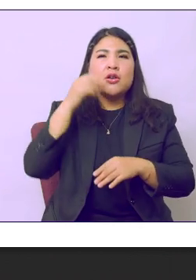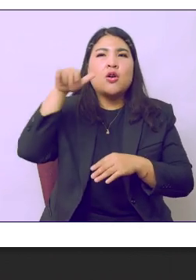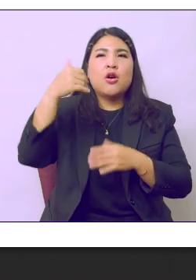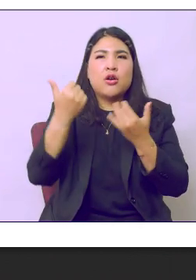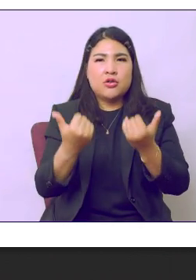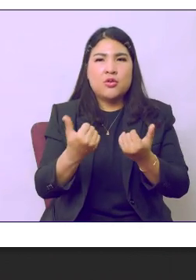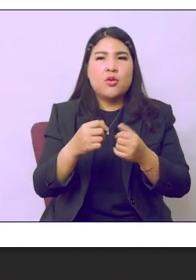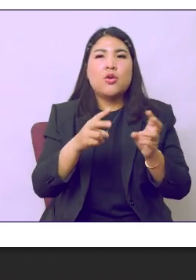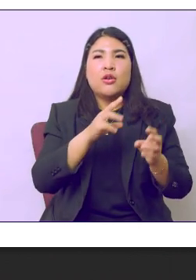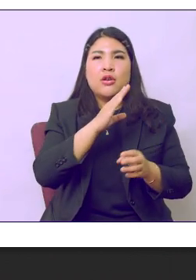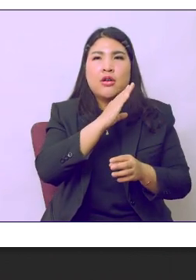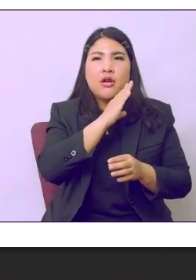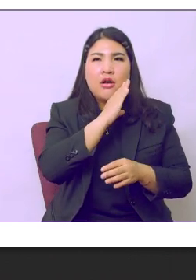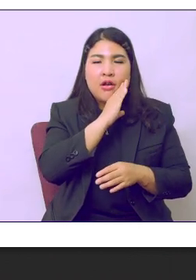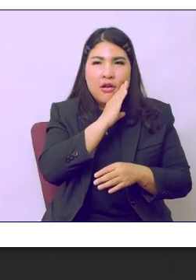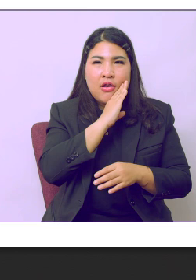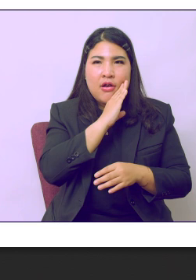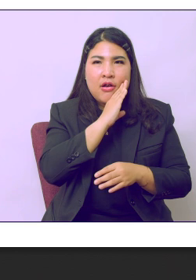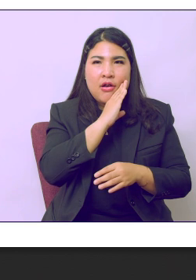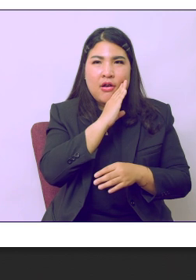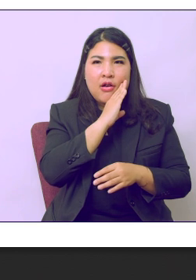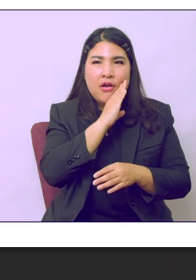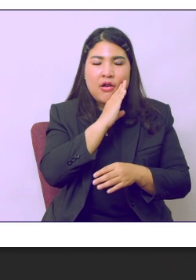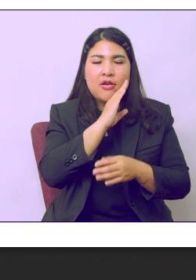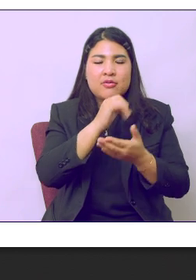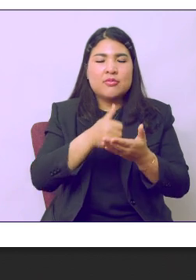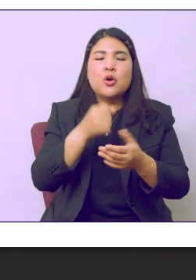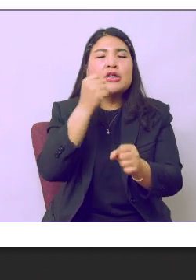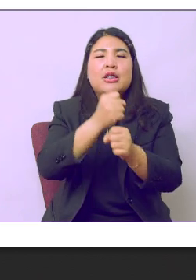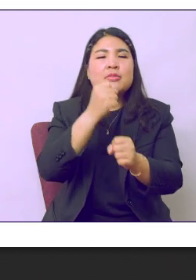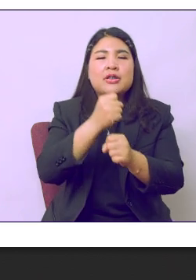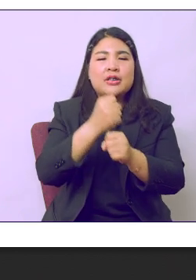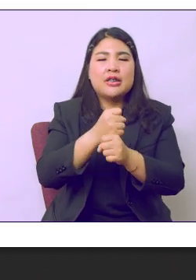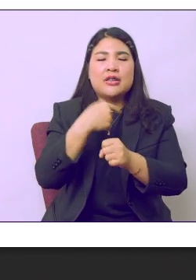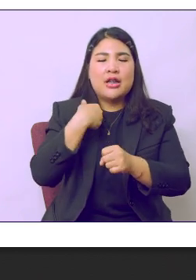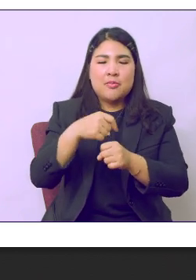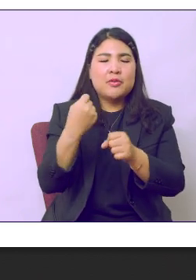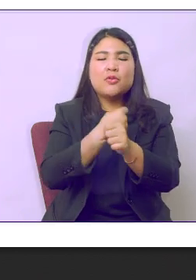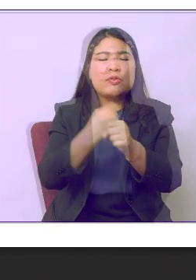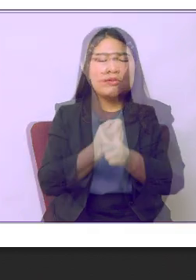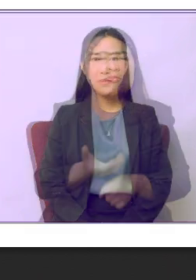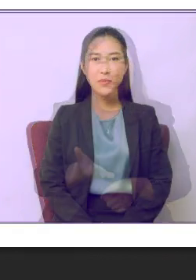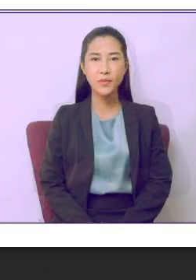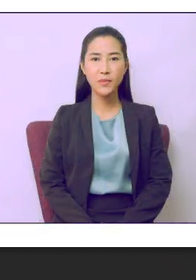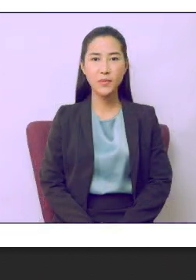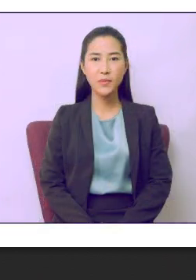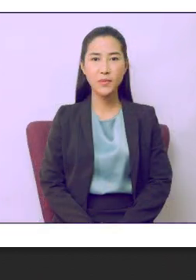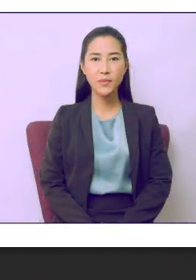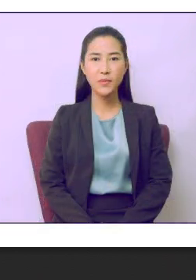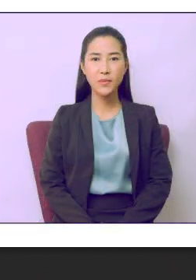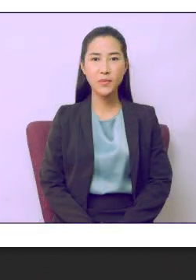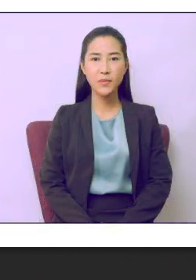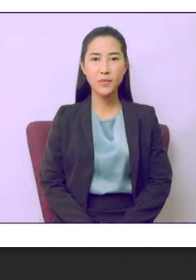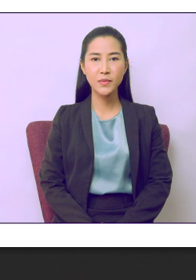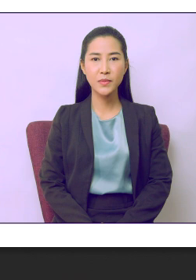วไเนาะอฟก็คือว่าท่าคานนะครับจากท่าคานก็ขึ้นว Dogเนี่ยทำเป็นกระตุ้นเป็น warmupให้น้องๆนะครับก็จะค่อยๆยืด